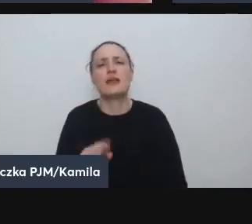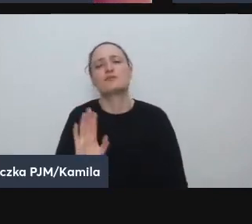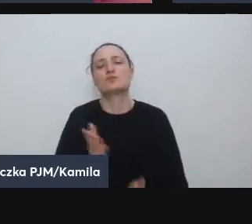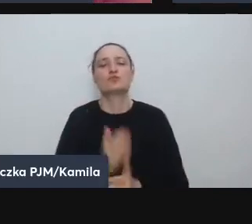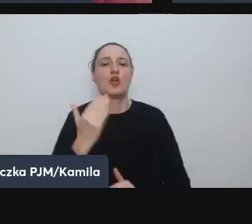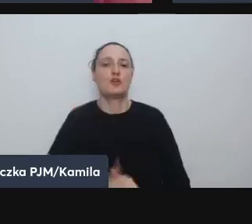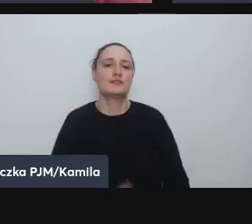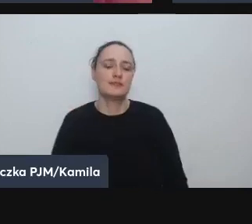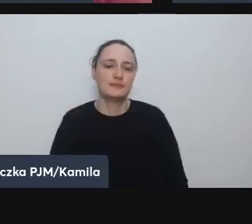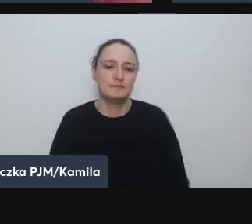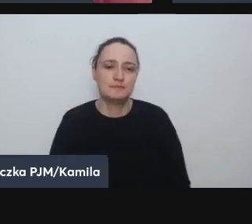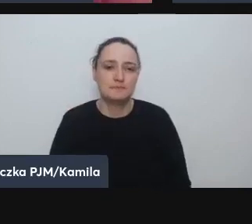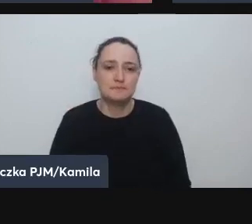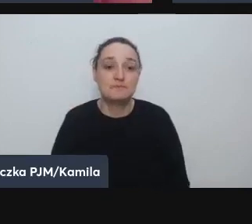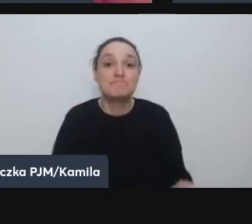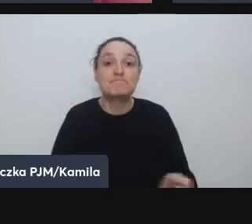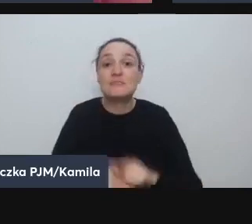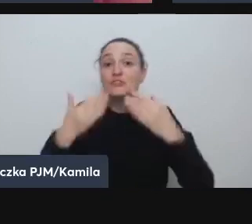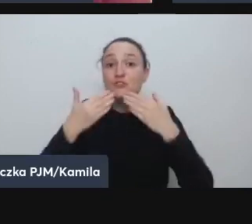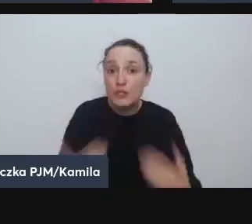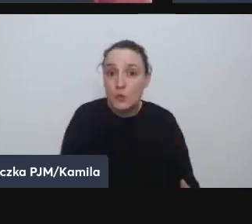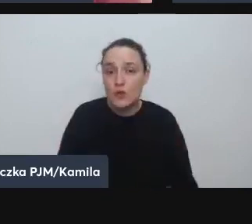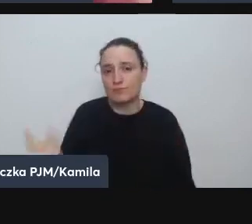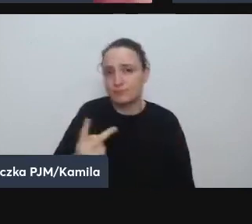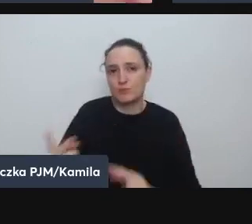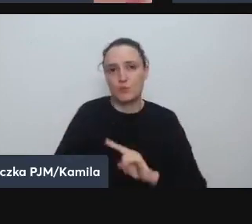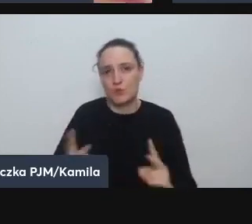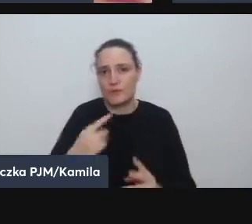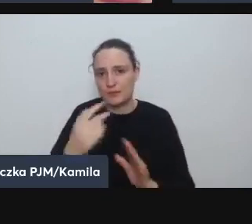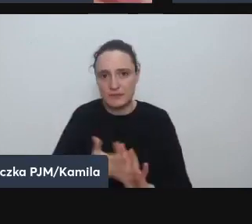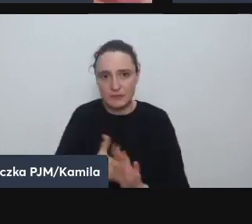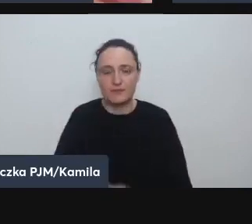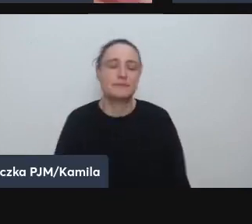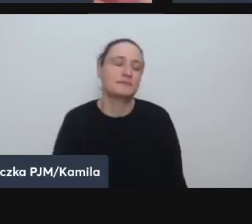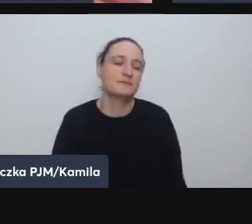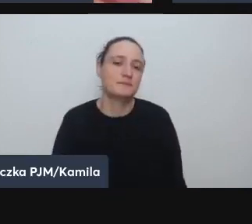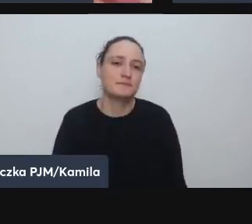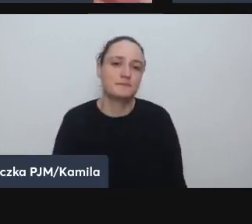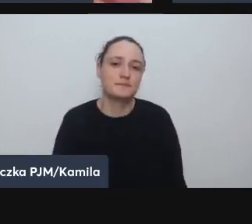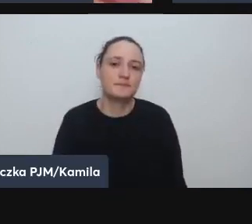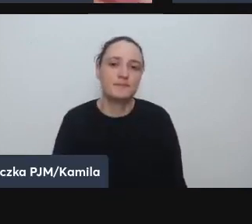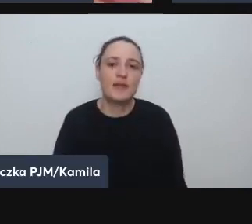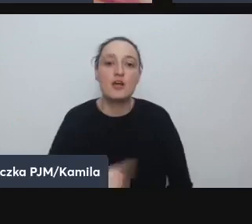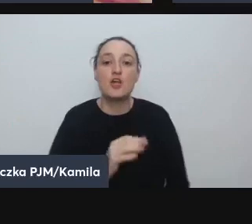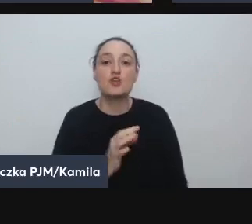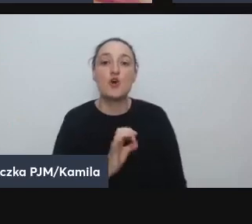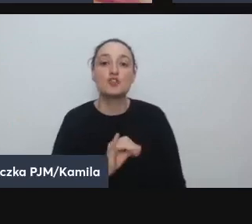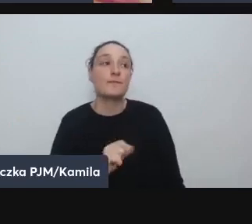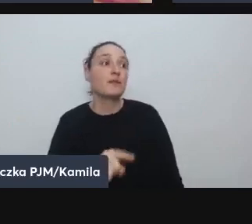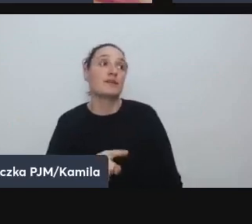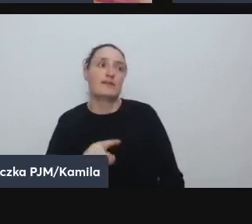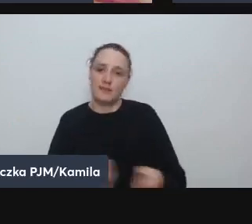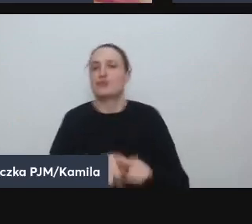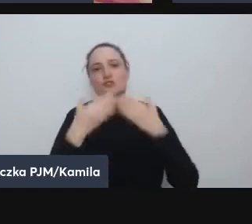też bardzo dziękujemy naszym tłumaczkom oczywiście. Ja bardzo dziękuję, też mogę jeszcze dodać, że jeżeli ktoś miałby